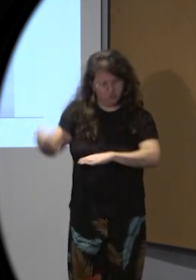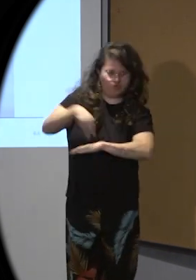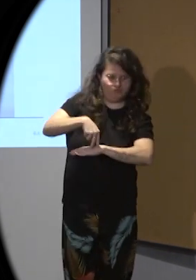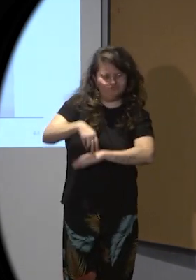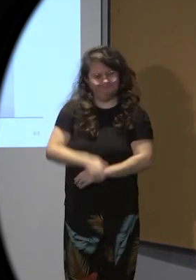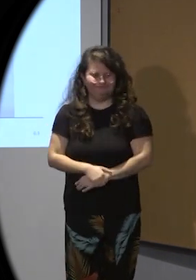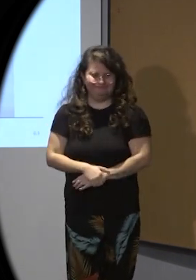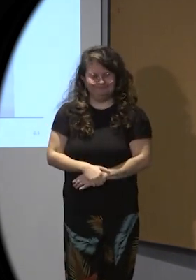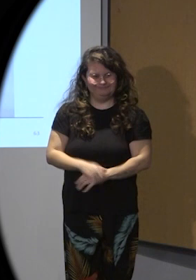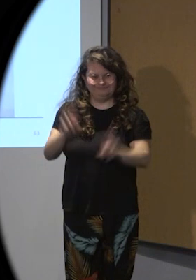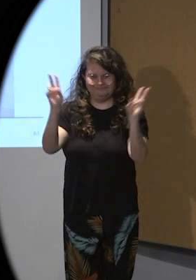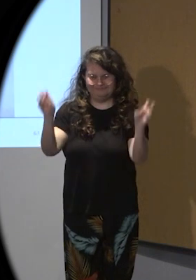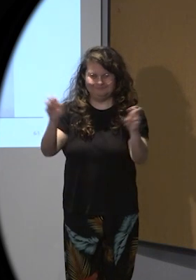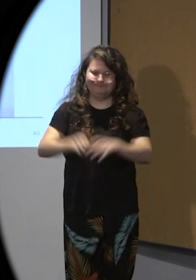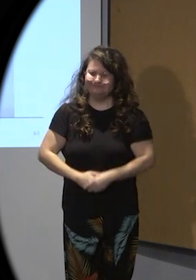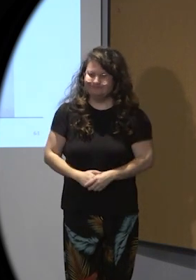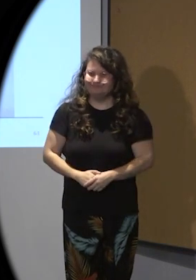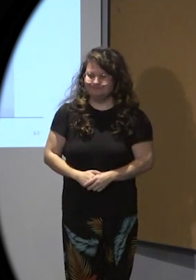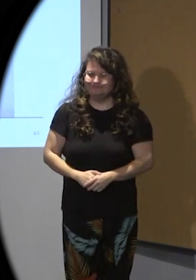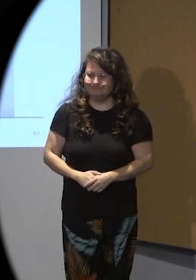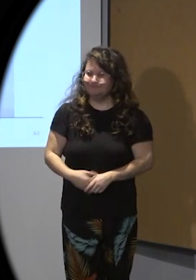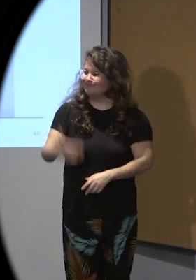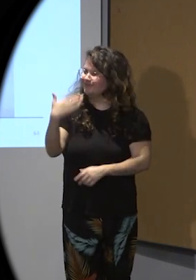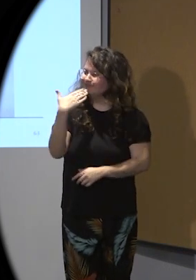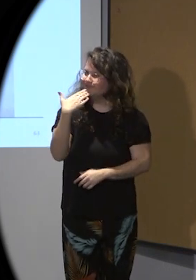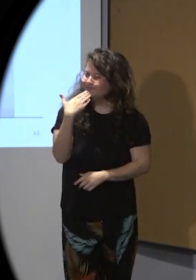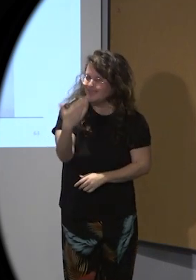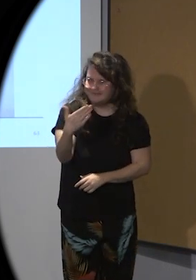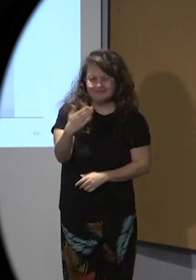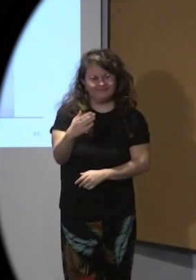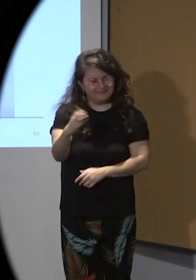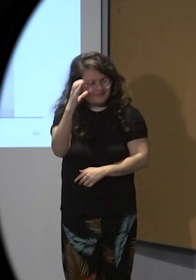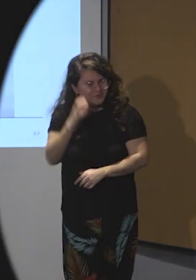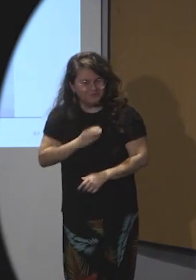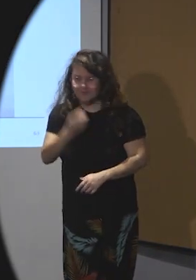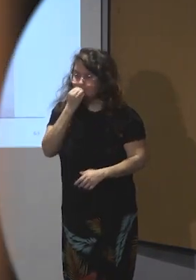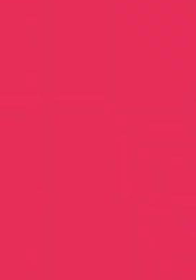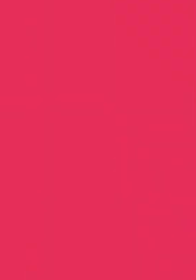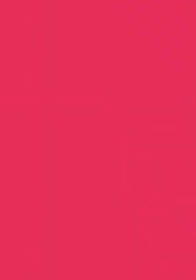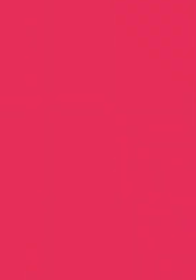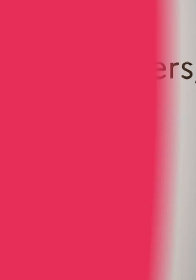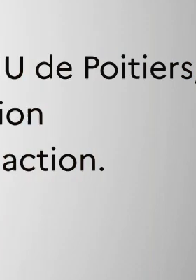On verra ça quand ça arrivera. Merci à vous de votre attention et bonne soirée.